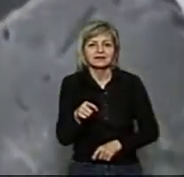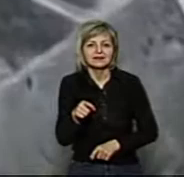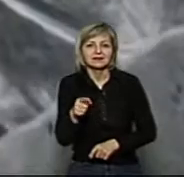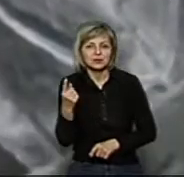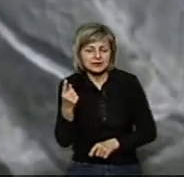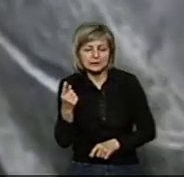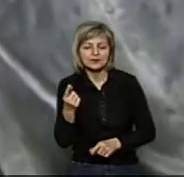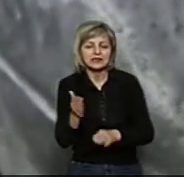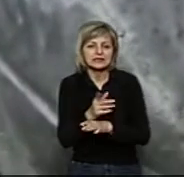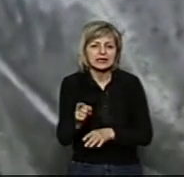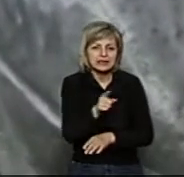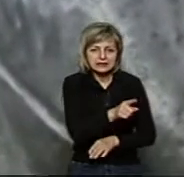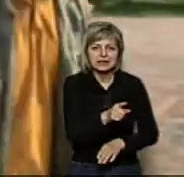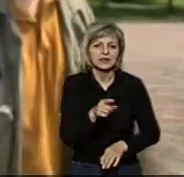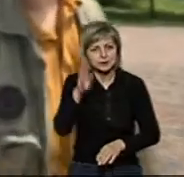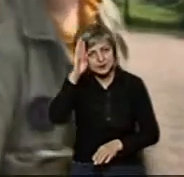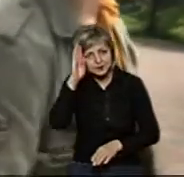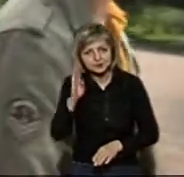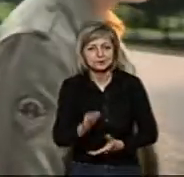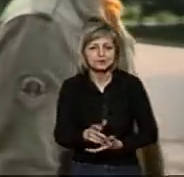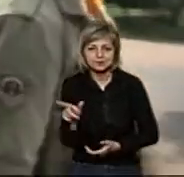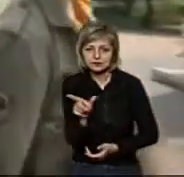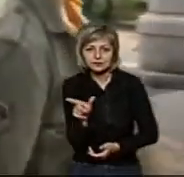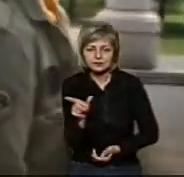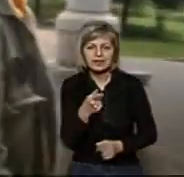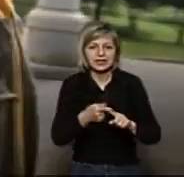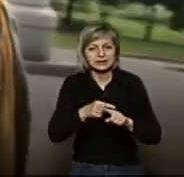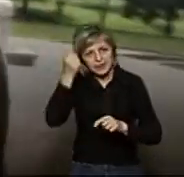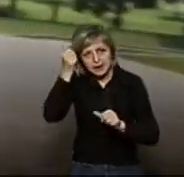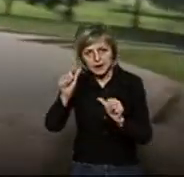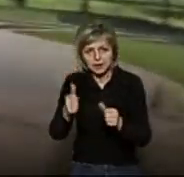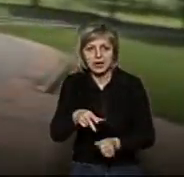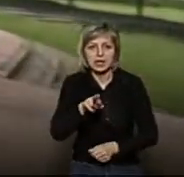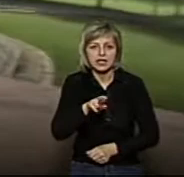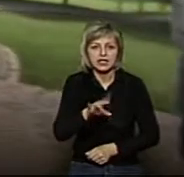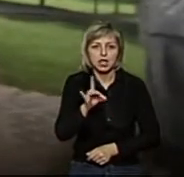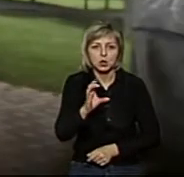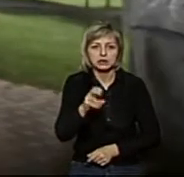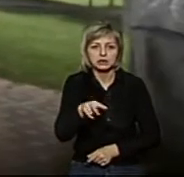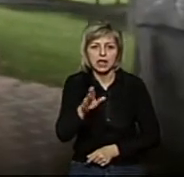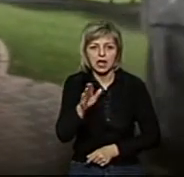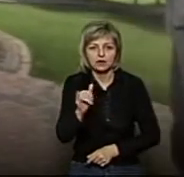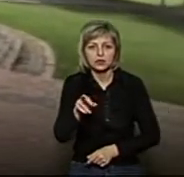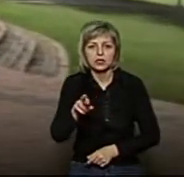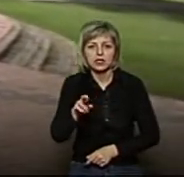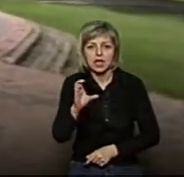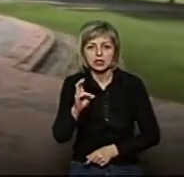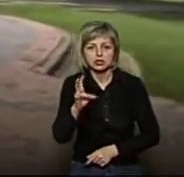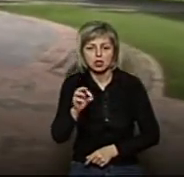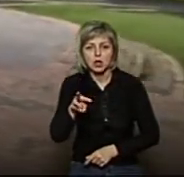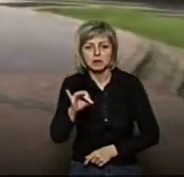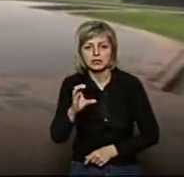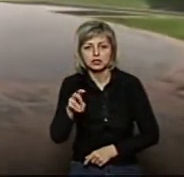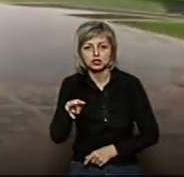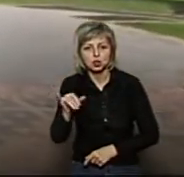«Крок». Серед них Володимир Демчук і Назар Савчук. Це пам'ятник Ярославу Осмомислу. Але я не впевнений, що всі жителі нашого